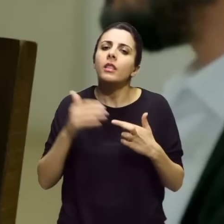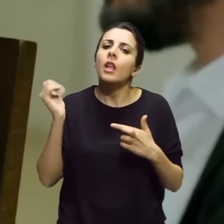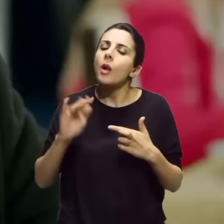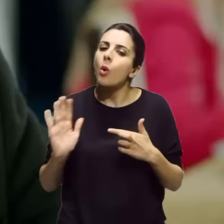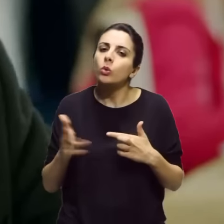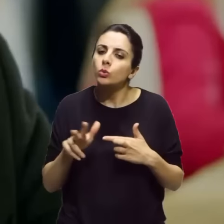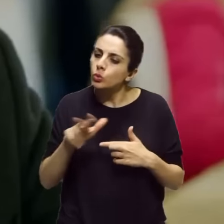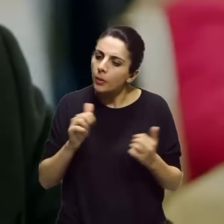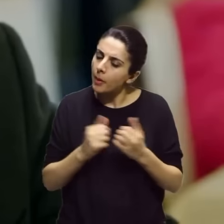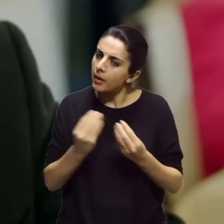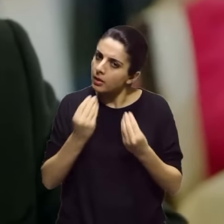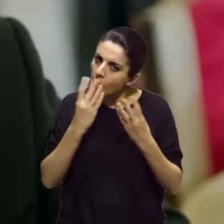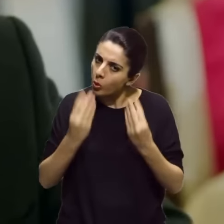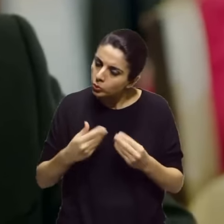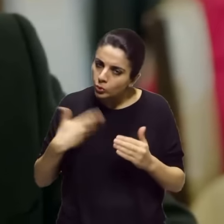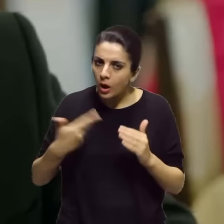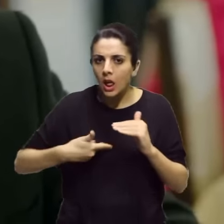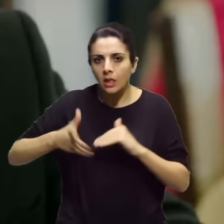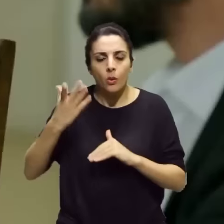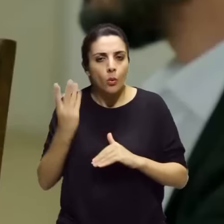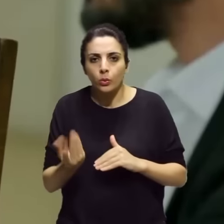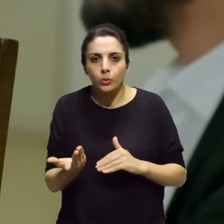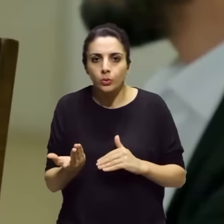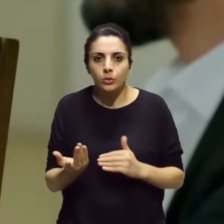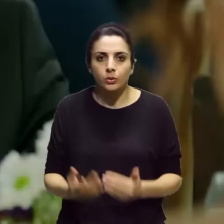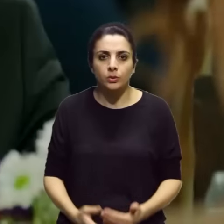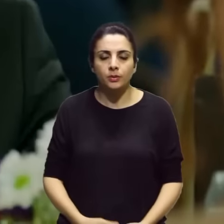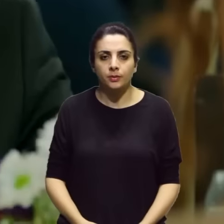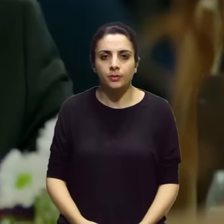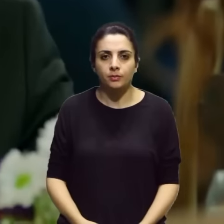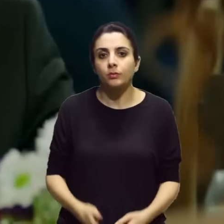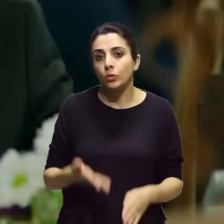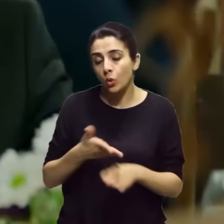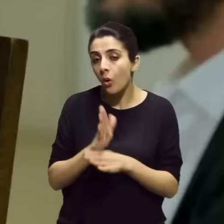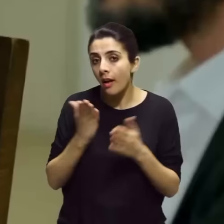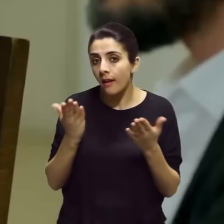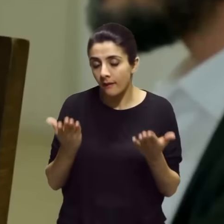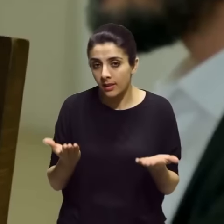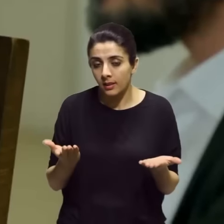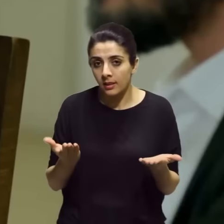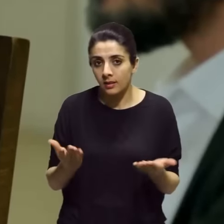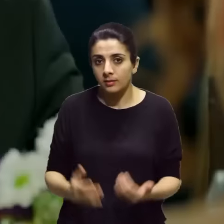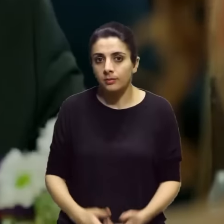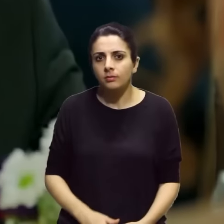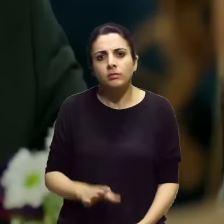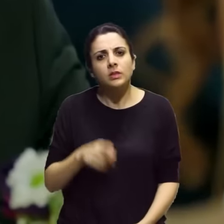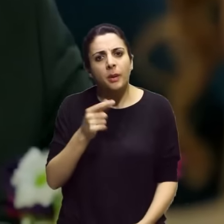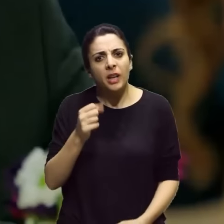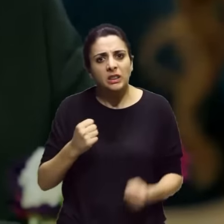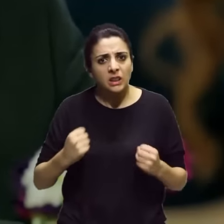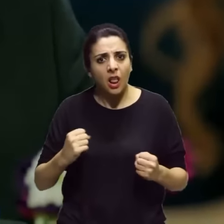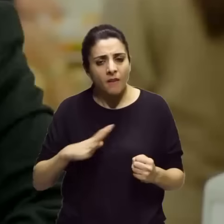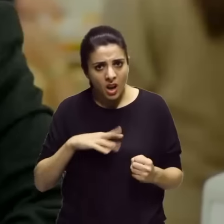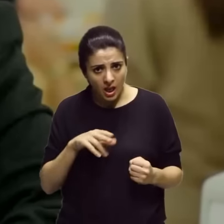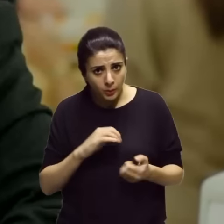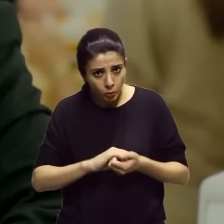gelmese bile biz yemeğimizi yiyip öyle de kalkabiliriz değil mi? Doğru. Ama sen biraz gergin